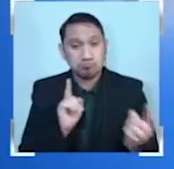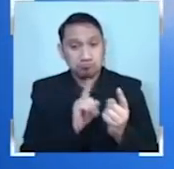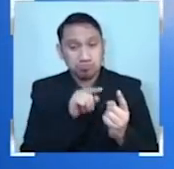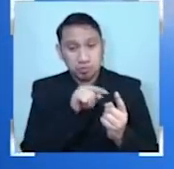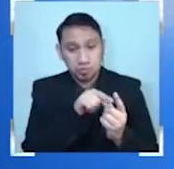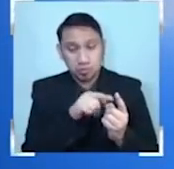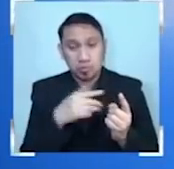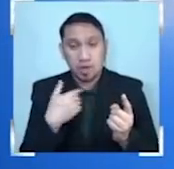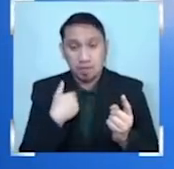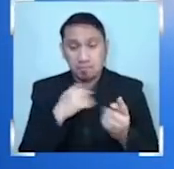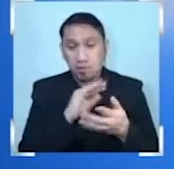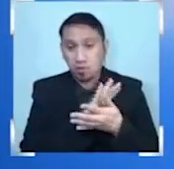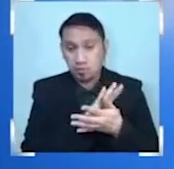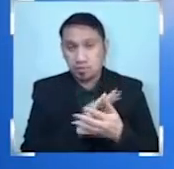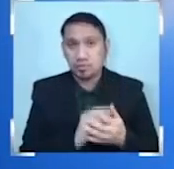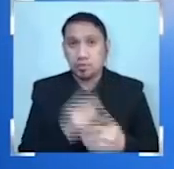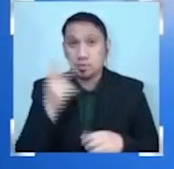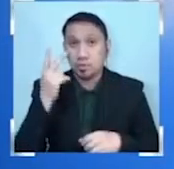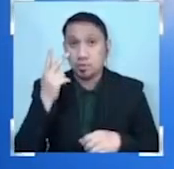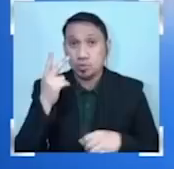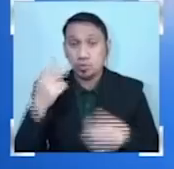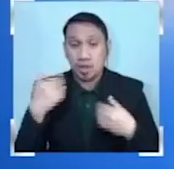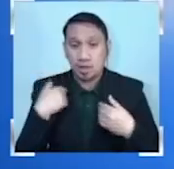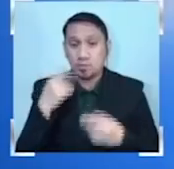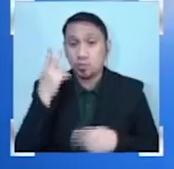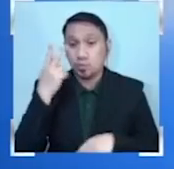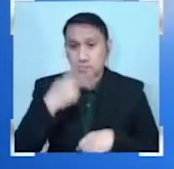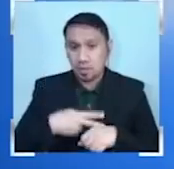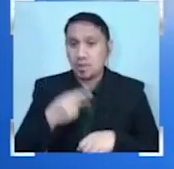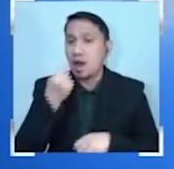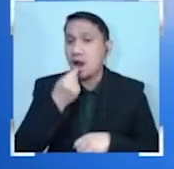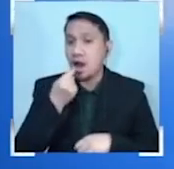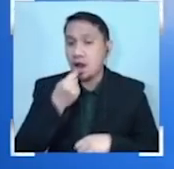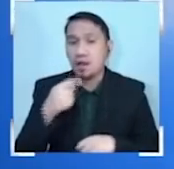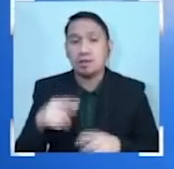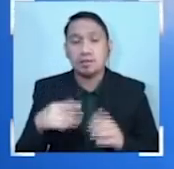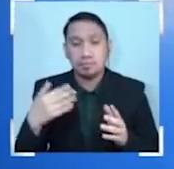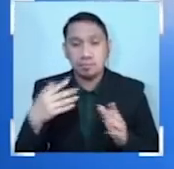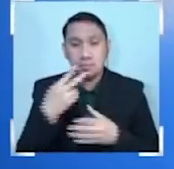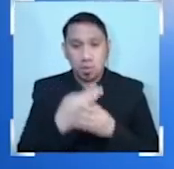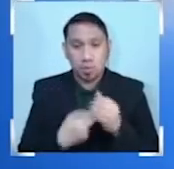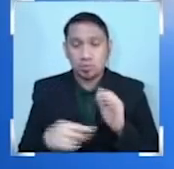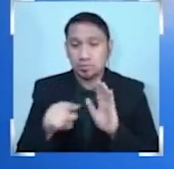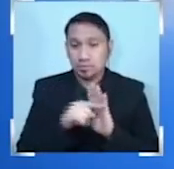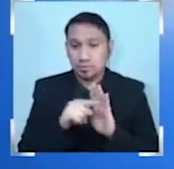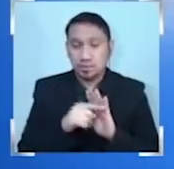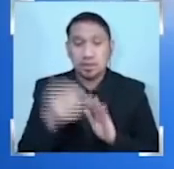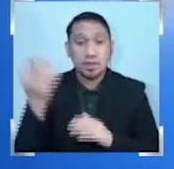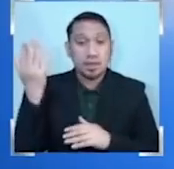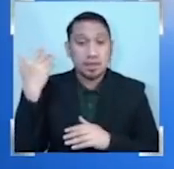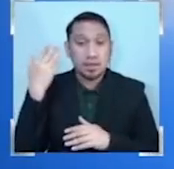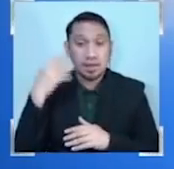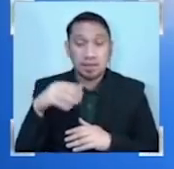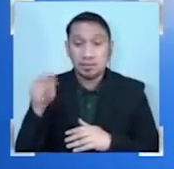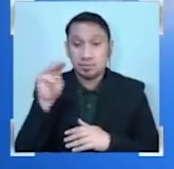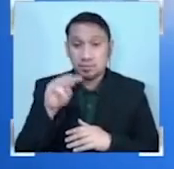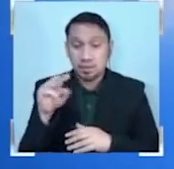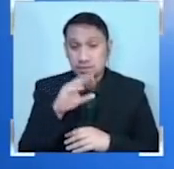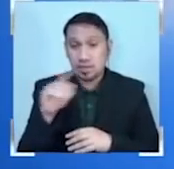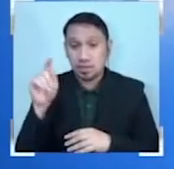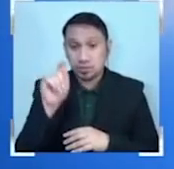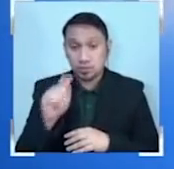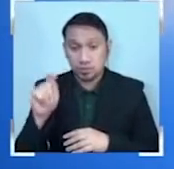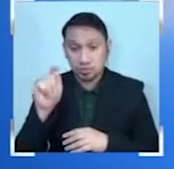staff. Dalawang beses ang nag-RT-PCR test ang Pangulo at parehong nagnegatibo noong Lunes, January 31 at Martes, February